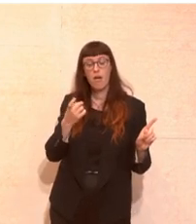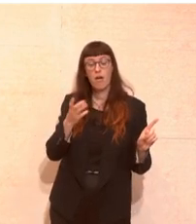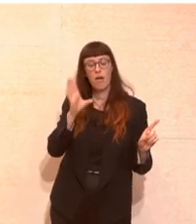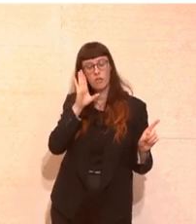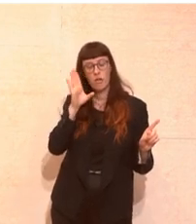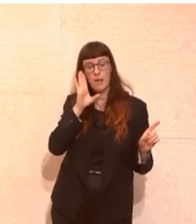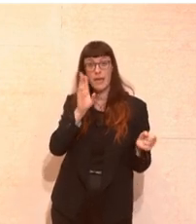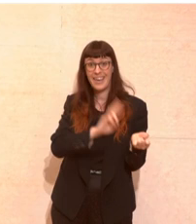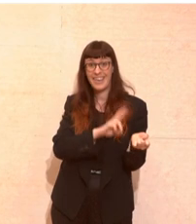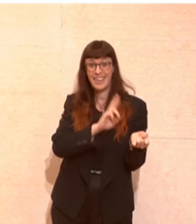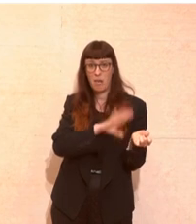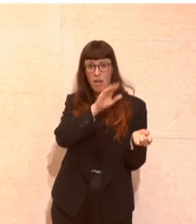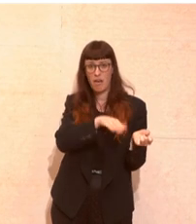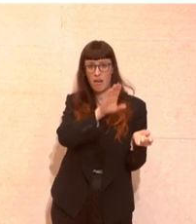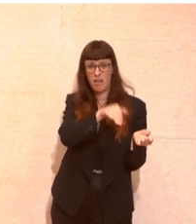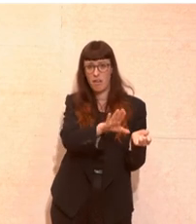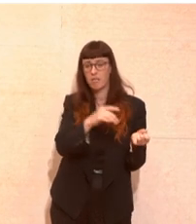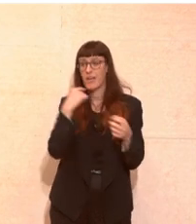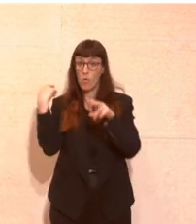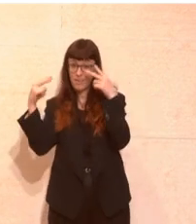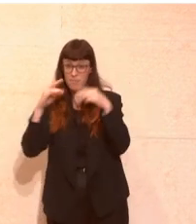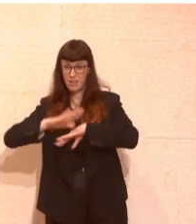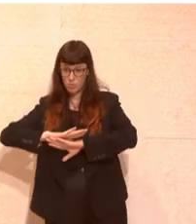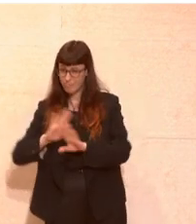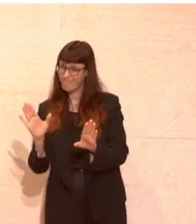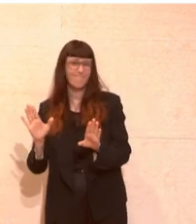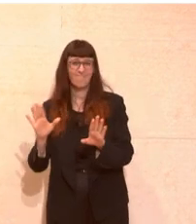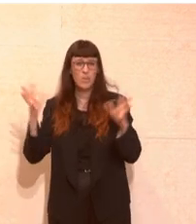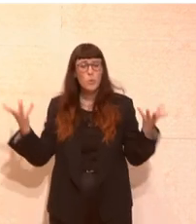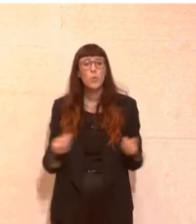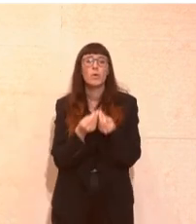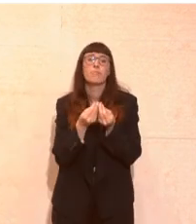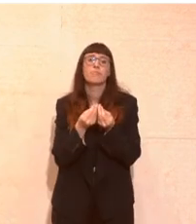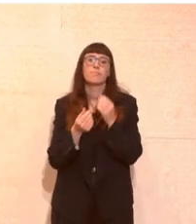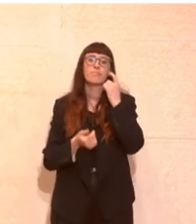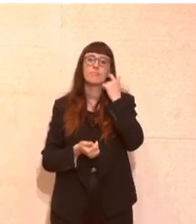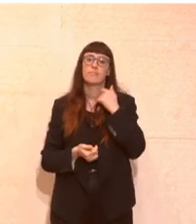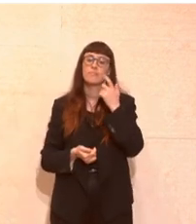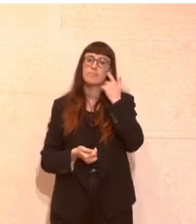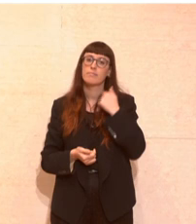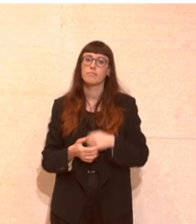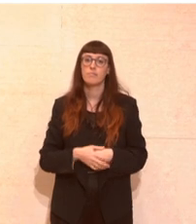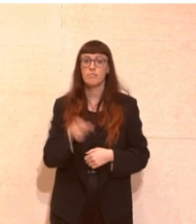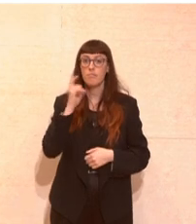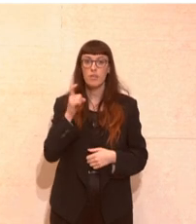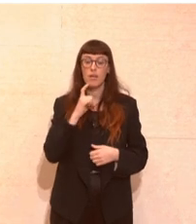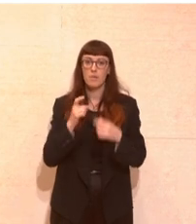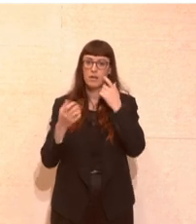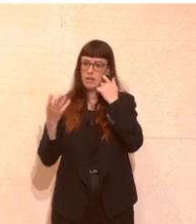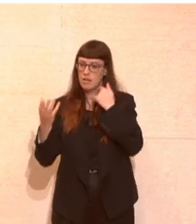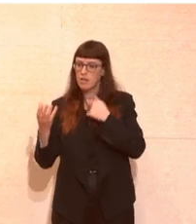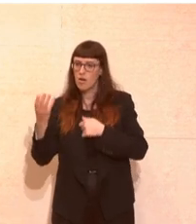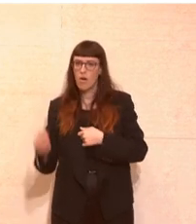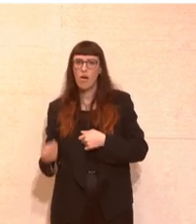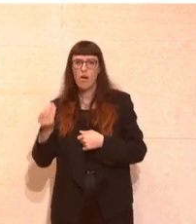et pas juste par leurs troubles du spectre de l'autisme. Et on voyait des grandes différences en termes de continuité de sommeil entre les enfants qui avaient beaucoup